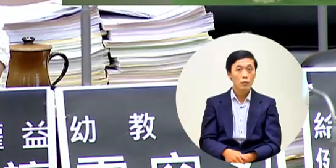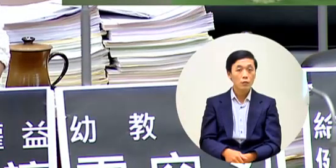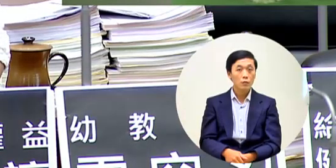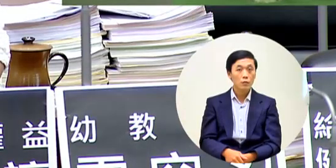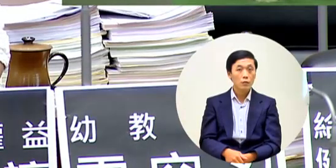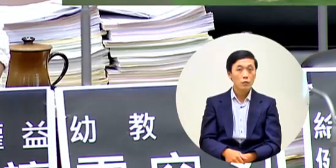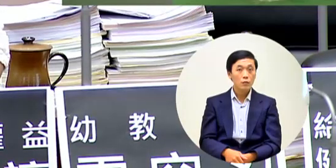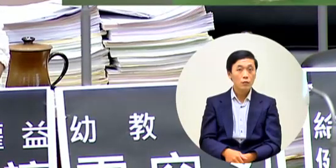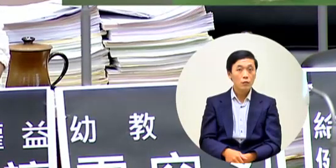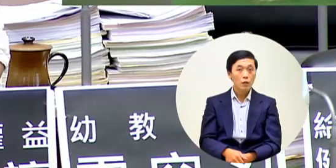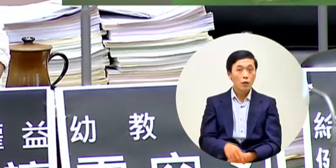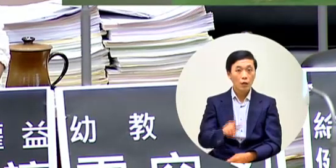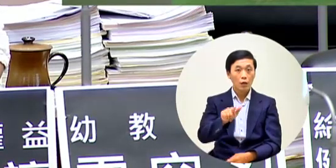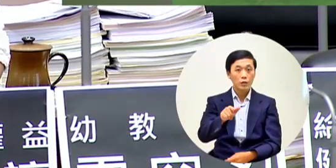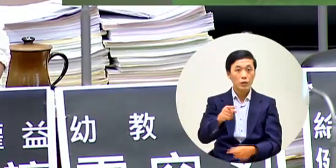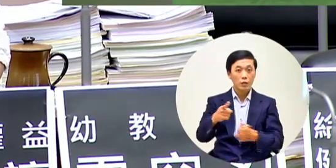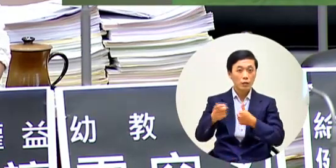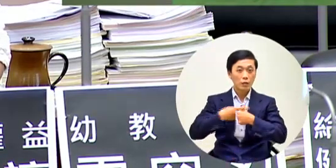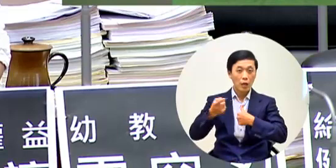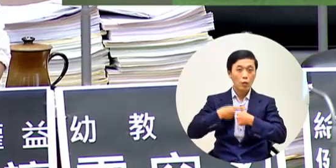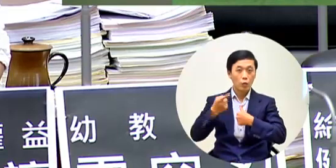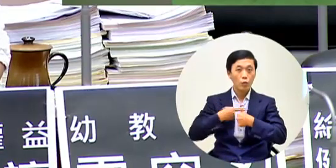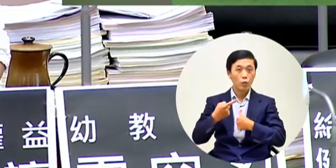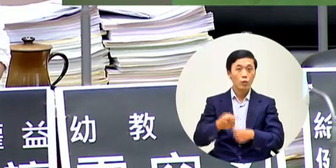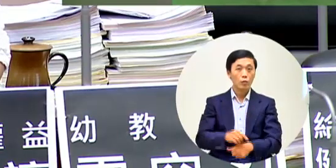了？藏起来，然后呢？